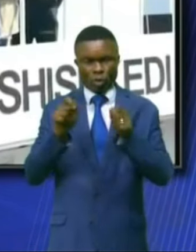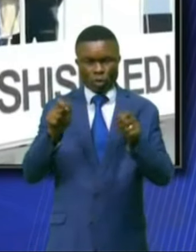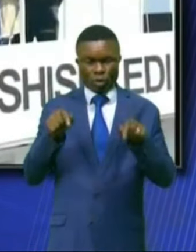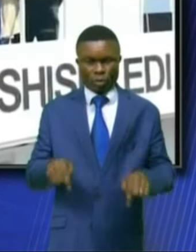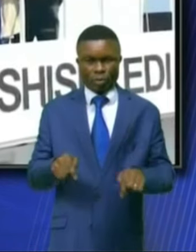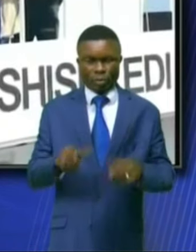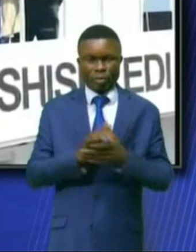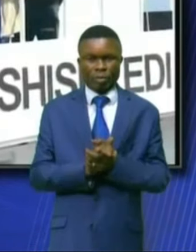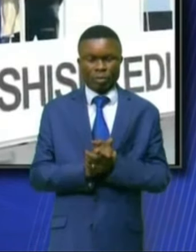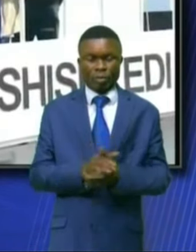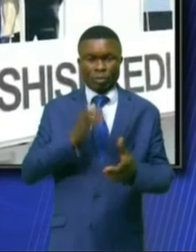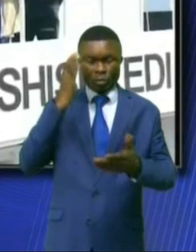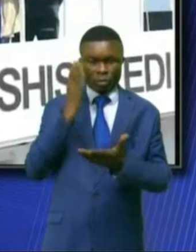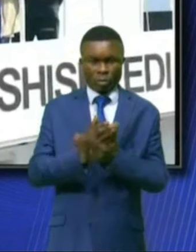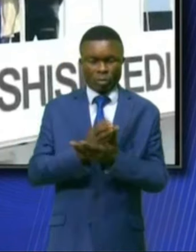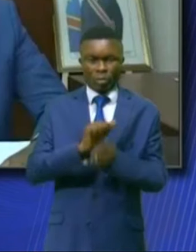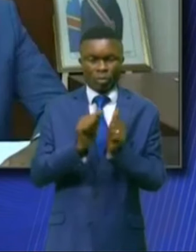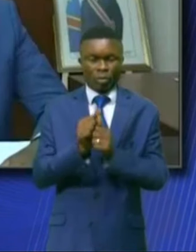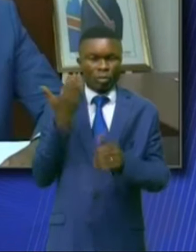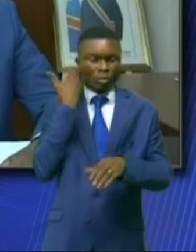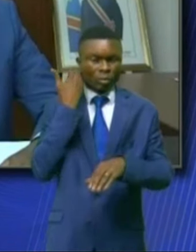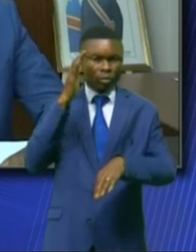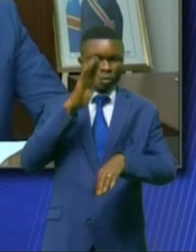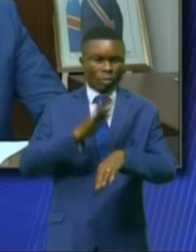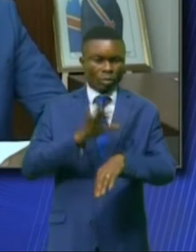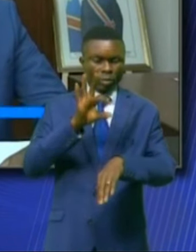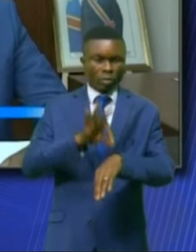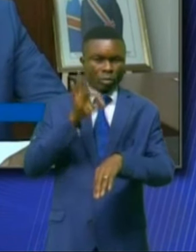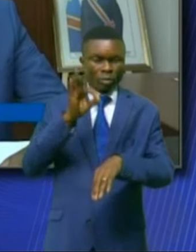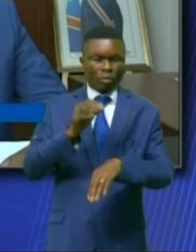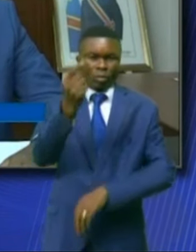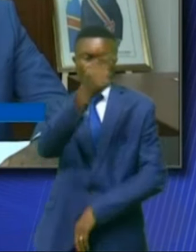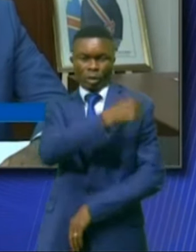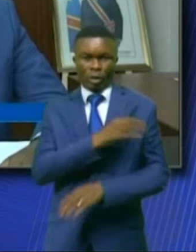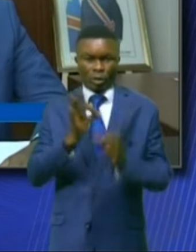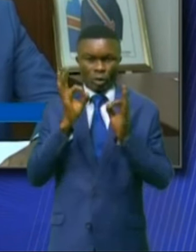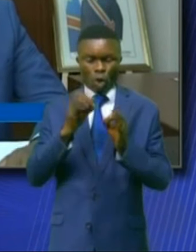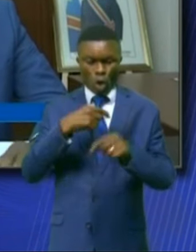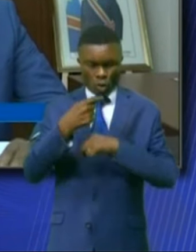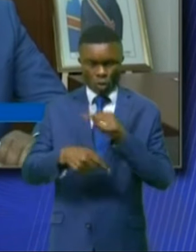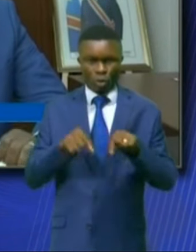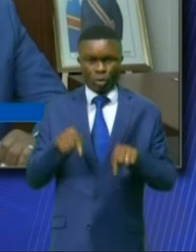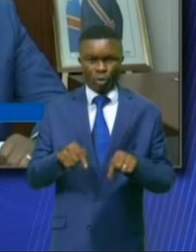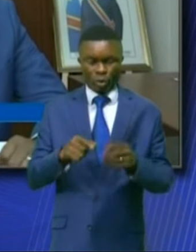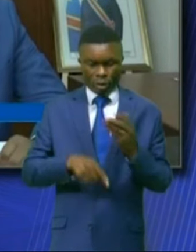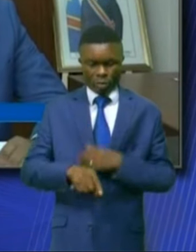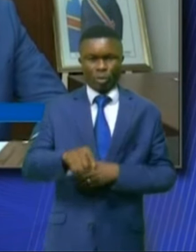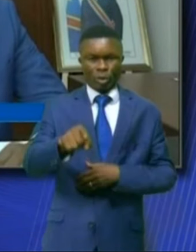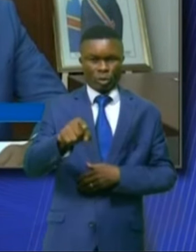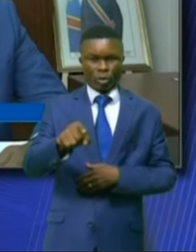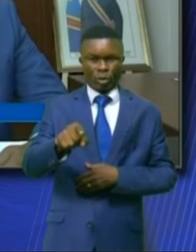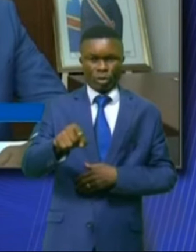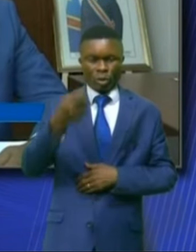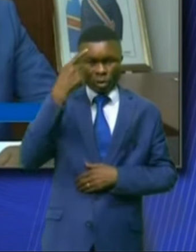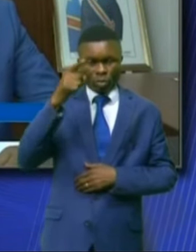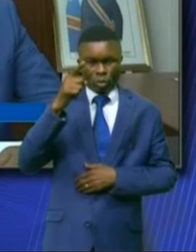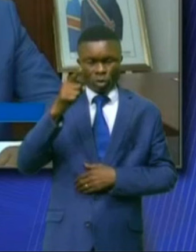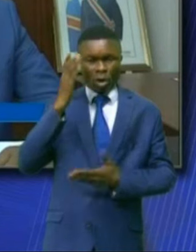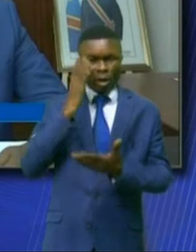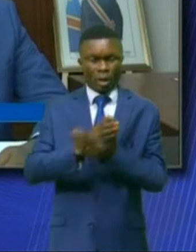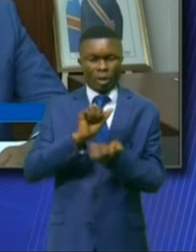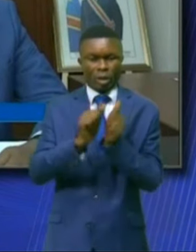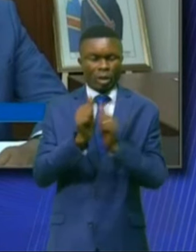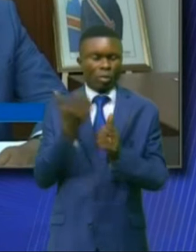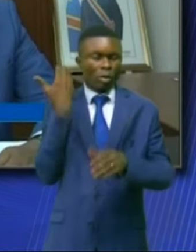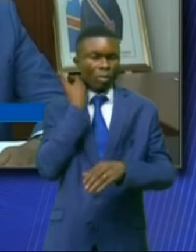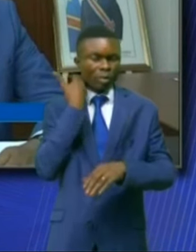puis lutte contre le paludisme, un nouveau vaccin va être introduit dans les tout prochains jours pour lutter contre la malaria chez